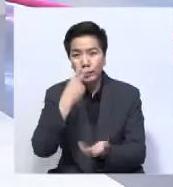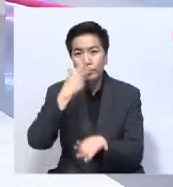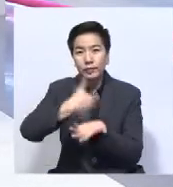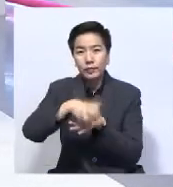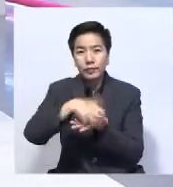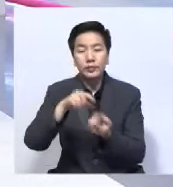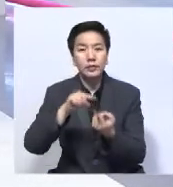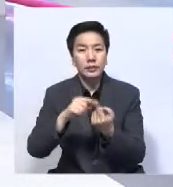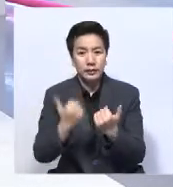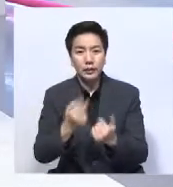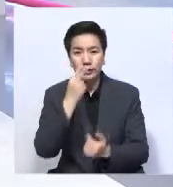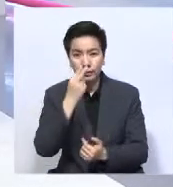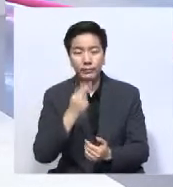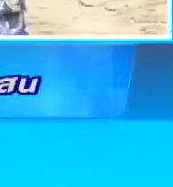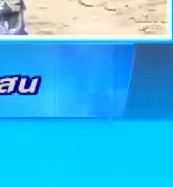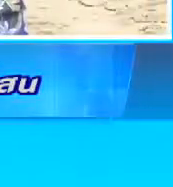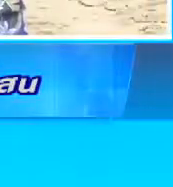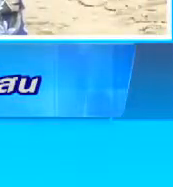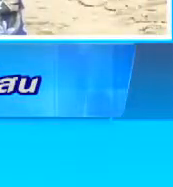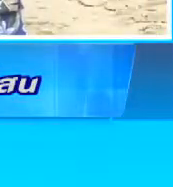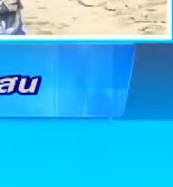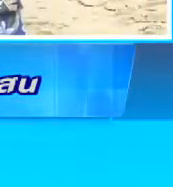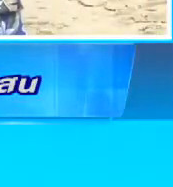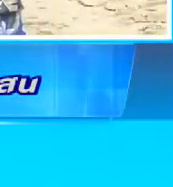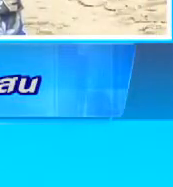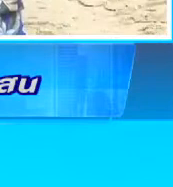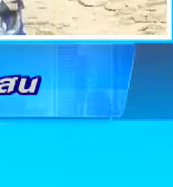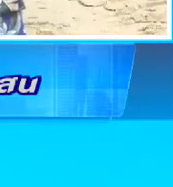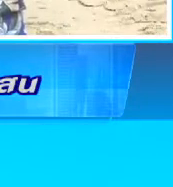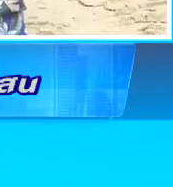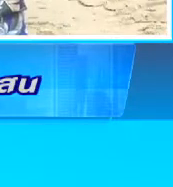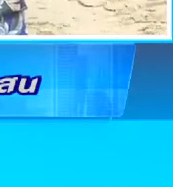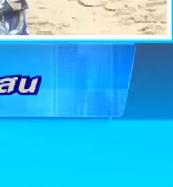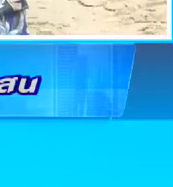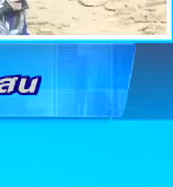ติดตามบรรยากาศจากคุณจารุวรรณจารุจินดาค่ะ เชิญครับคุณจารุวรรณครับ